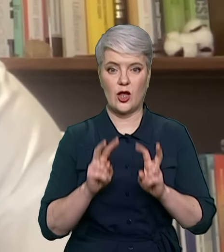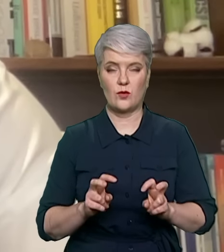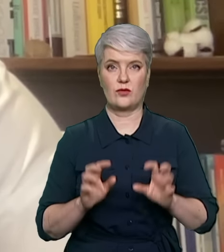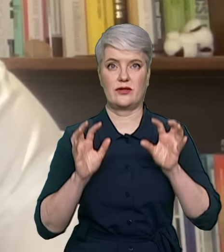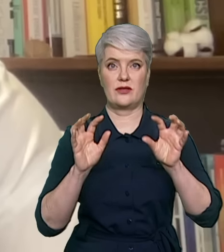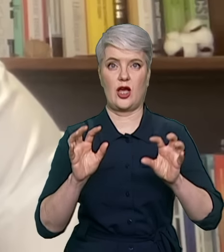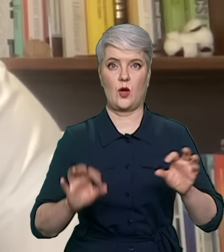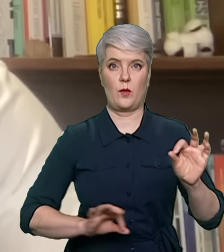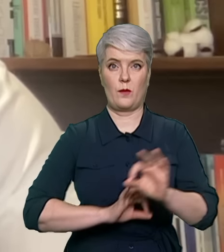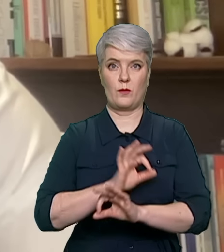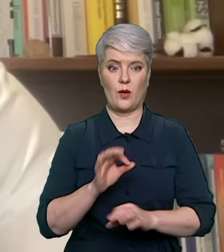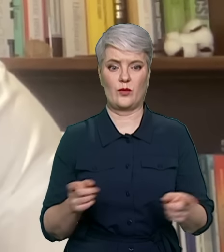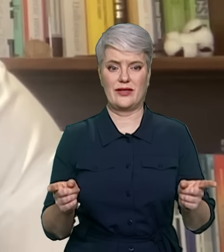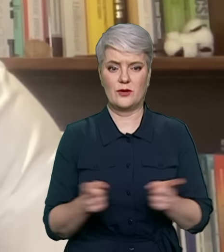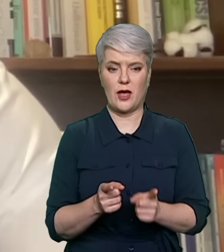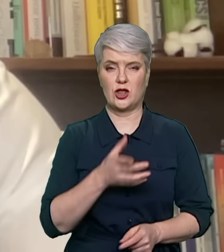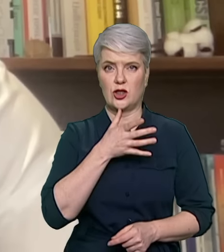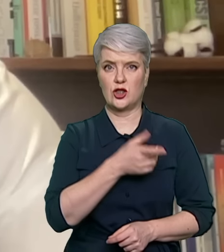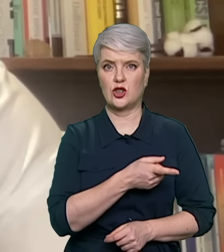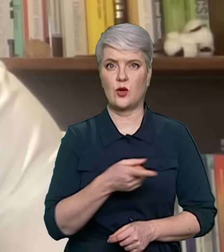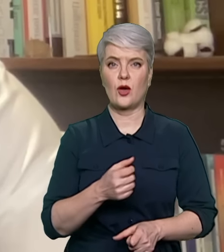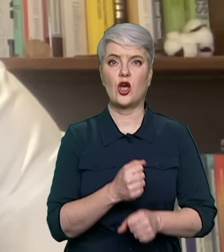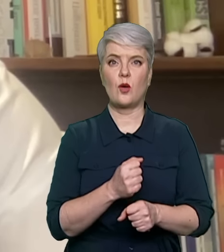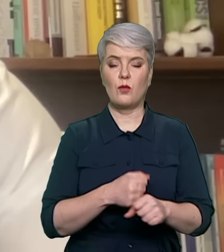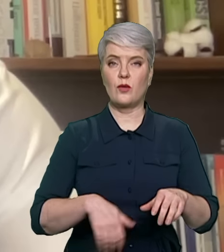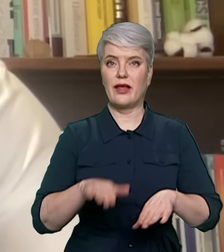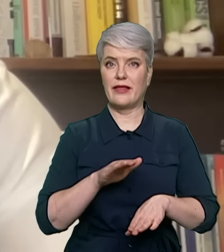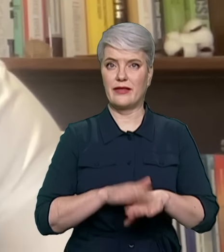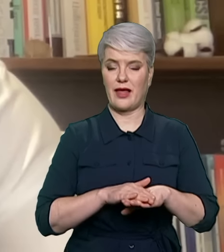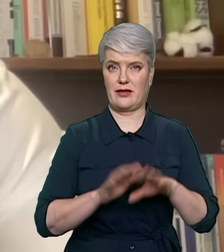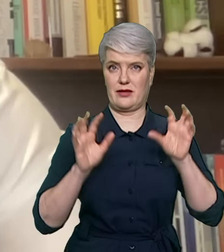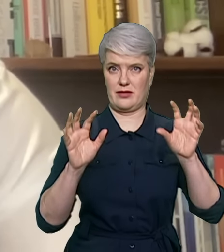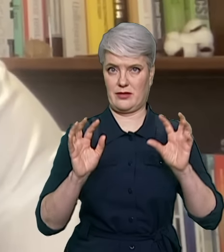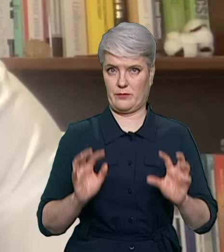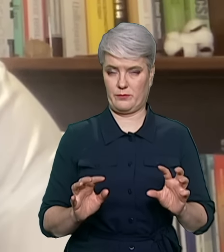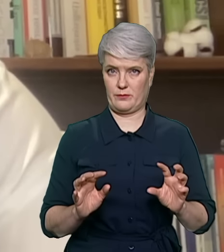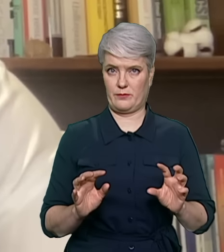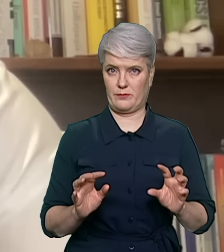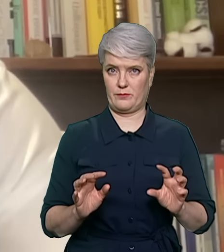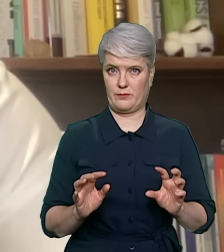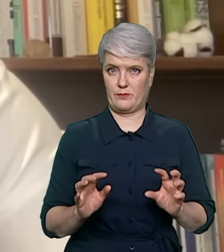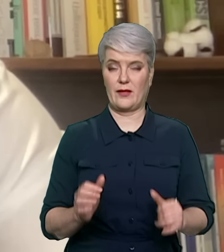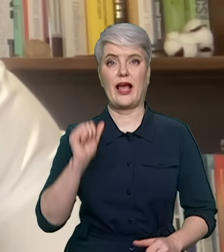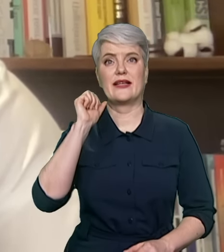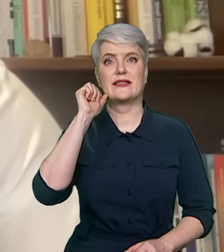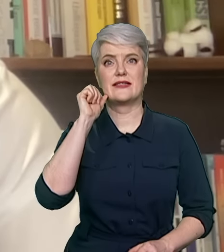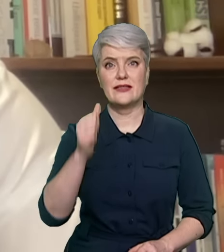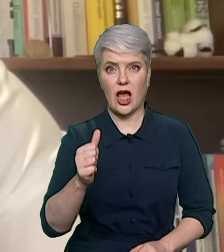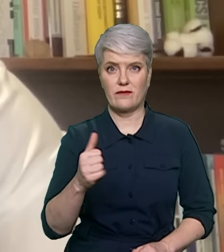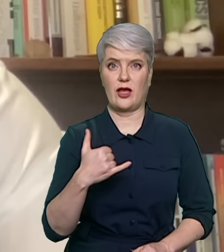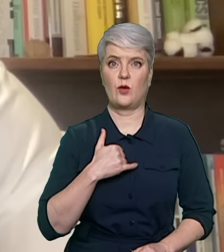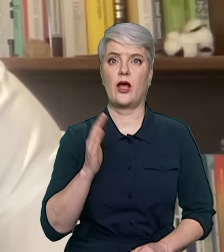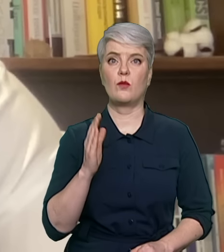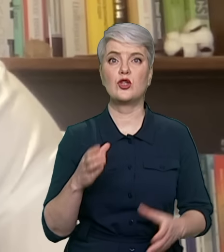і зменшення строків роботи над ним. Завтра у нас має відбутися